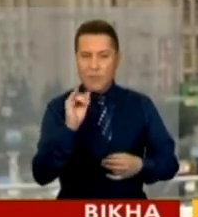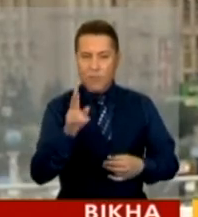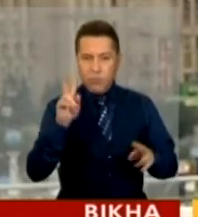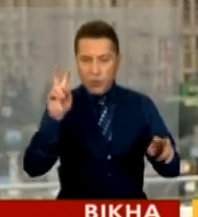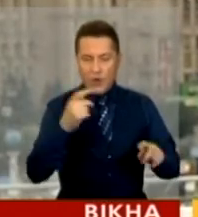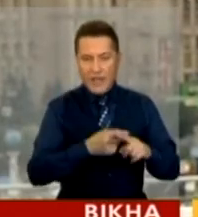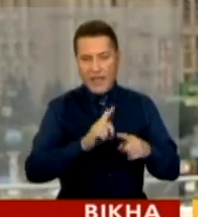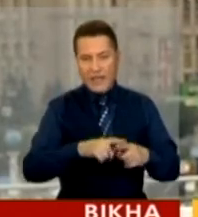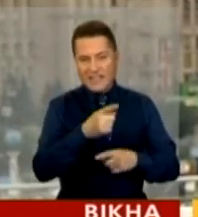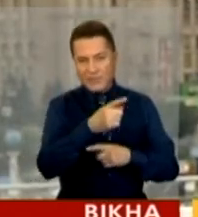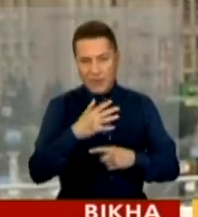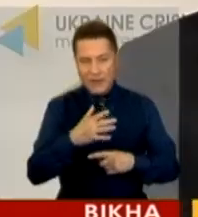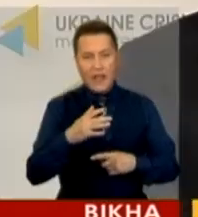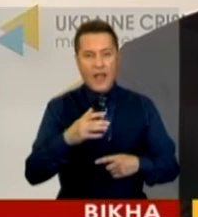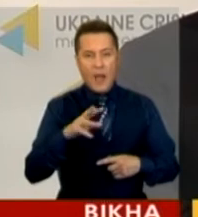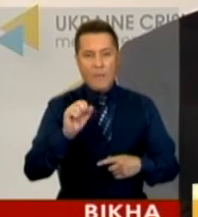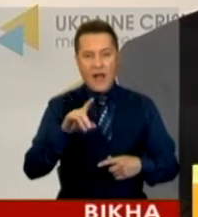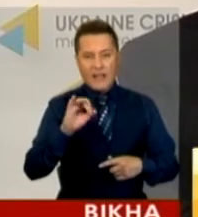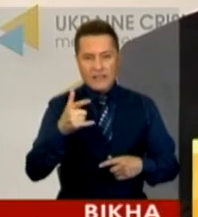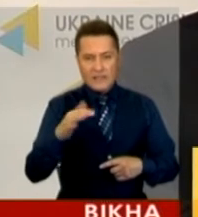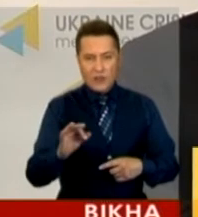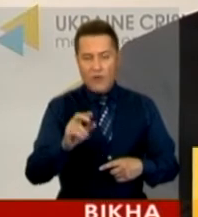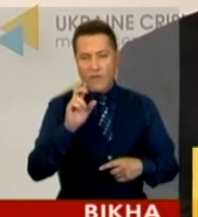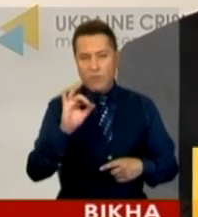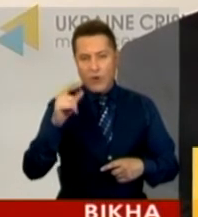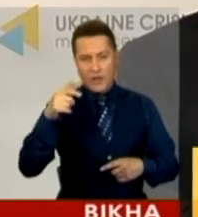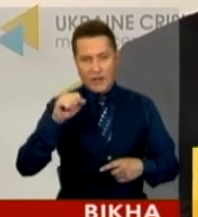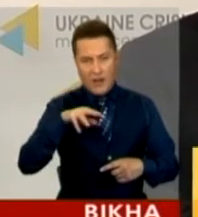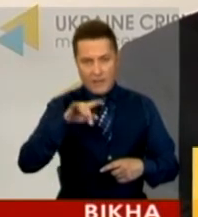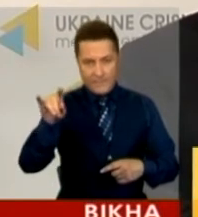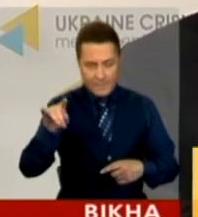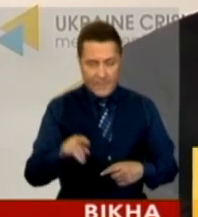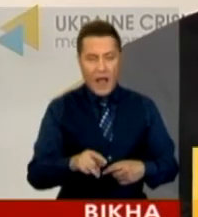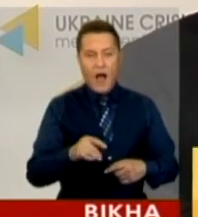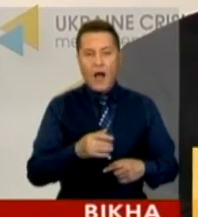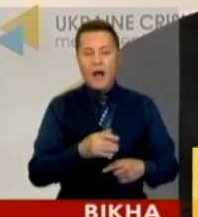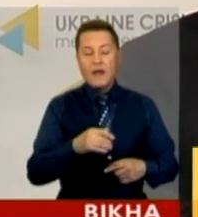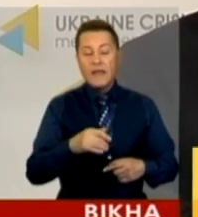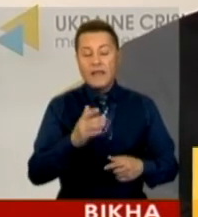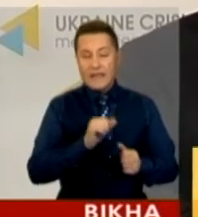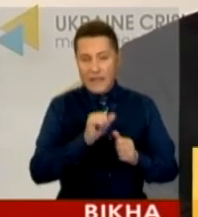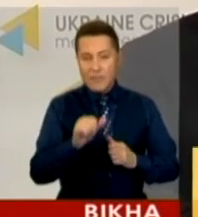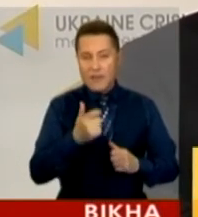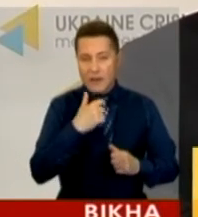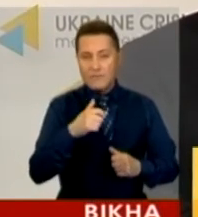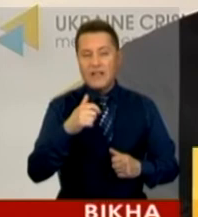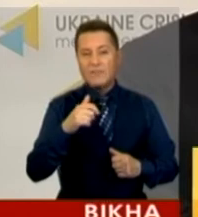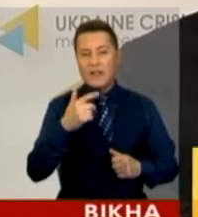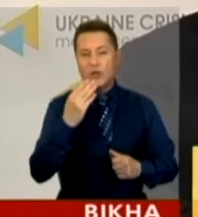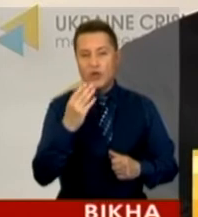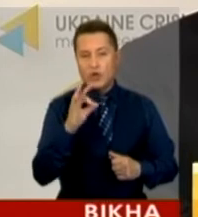збили малайзійського Боїнга. Ми працюємо над перевіркою інформації про те, що саме господин Шойгу согласовував